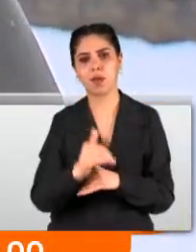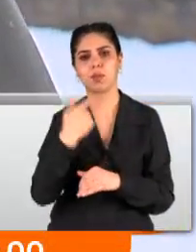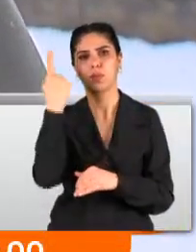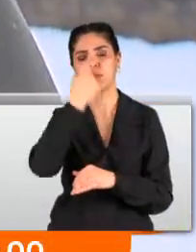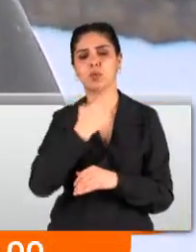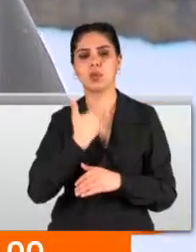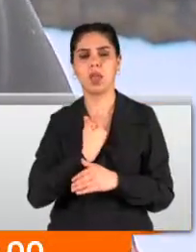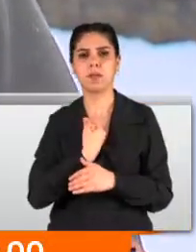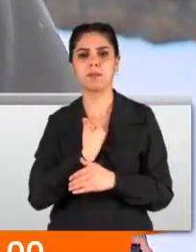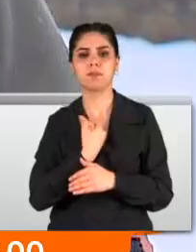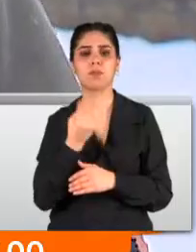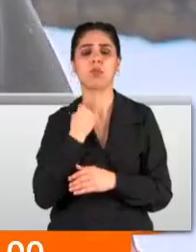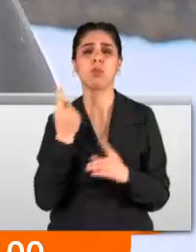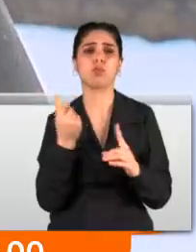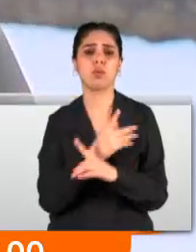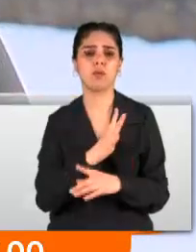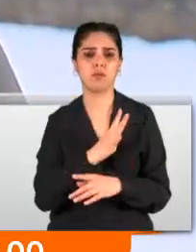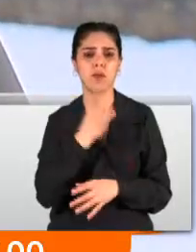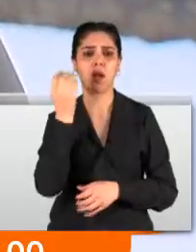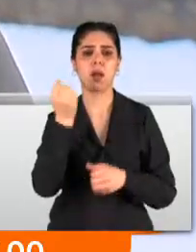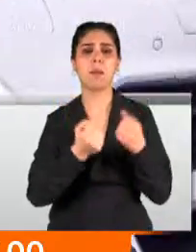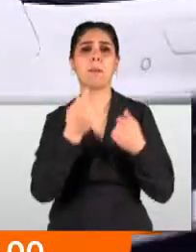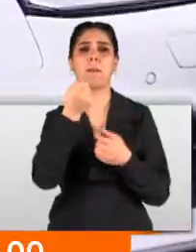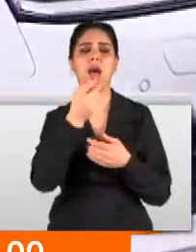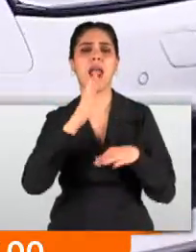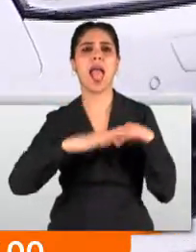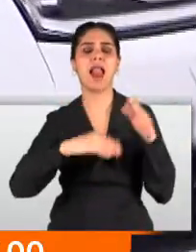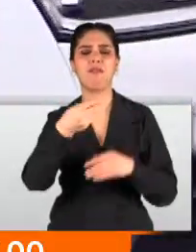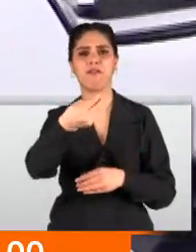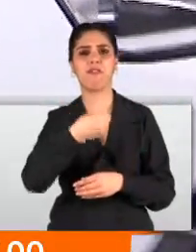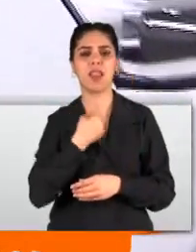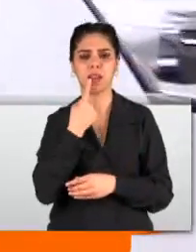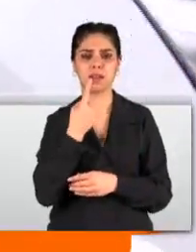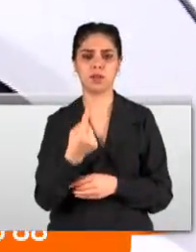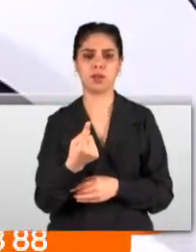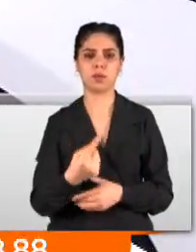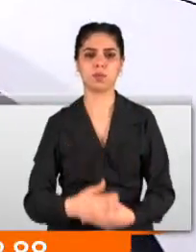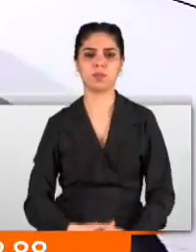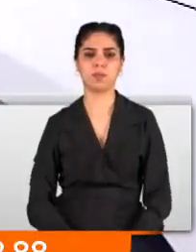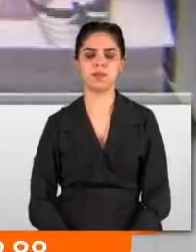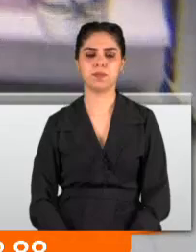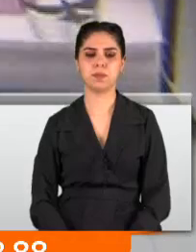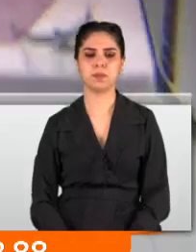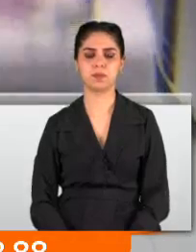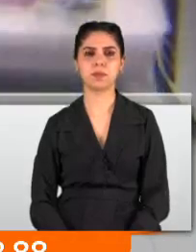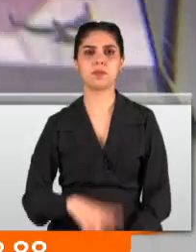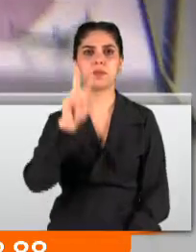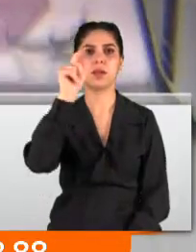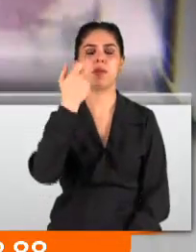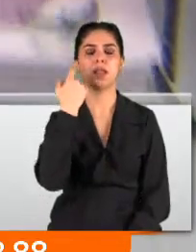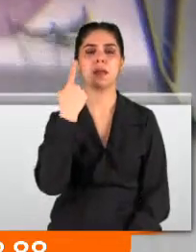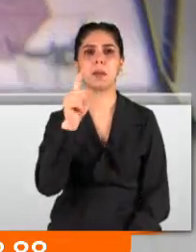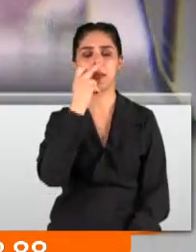üzerimizde borçlar var. Parayı elden verin diyorlar. Güven vermişti. Biz de güvendik. 26 bin